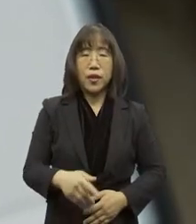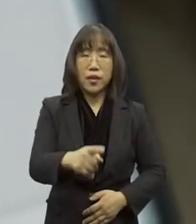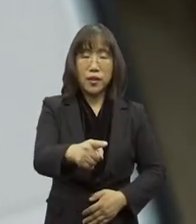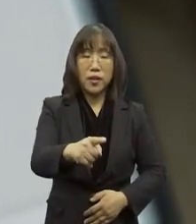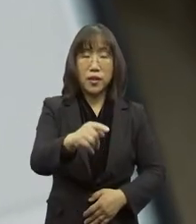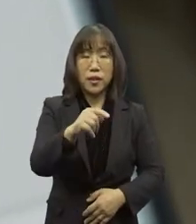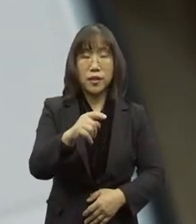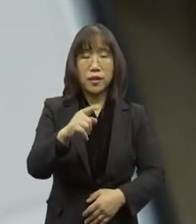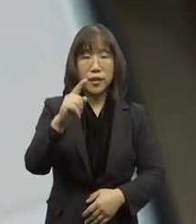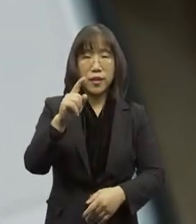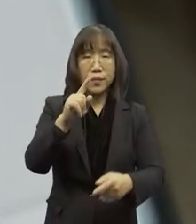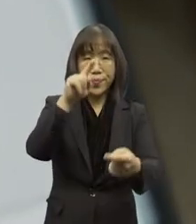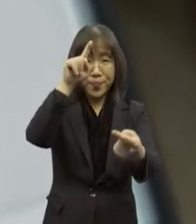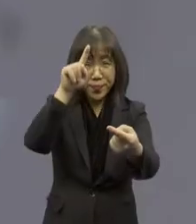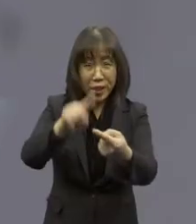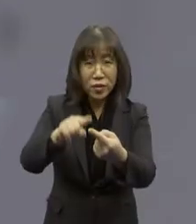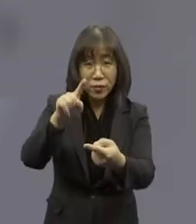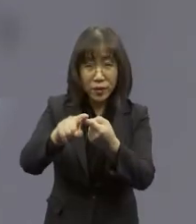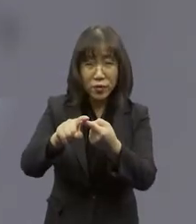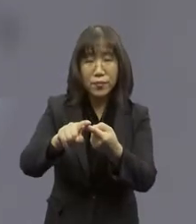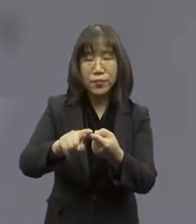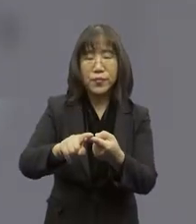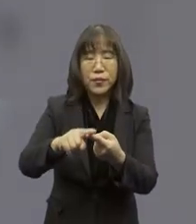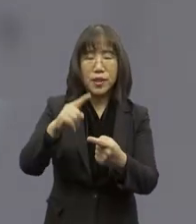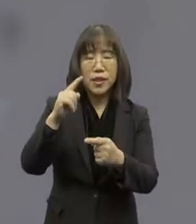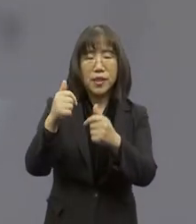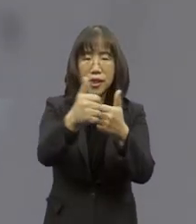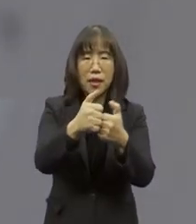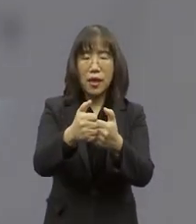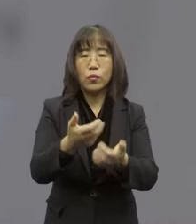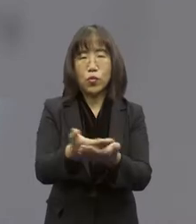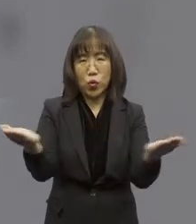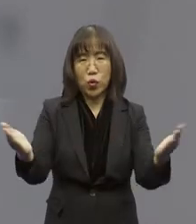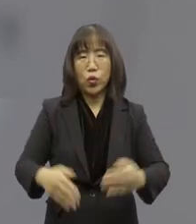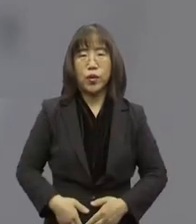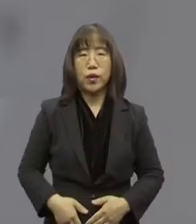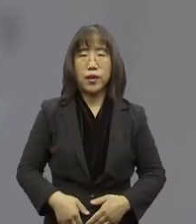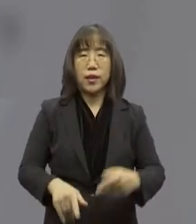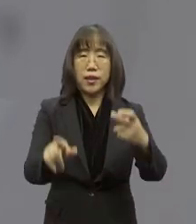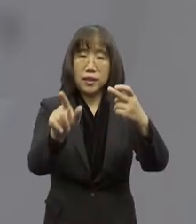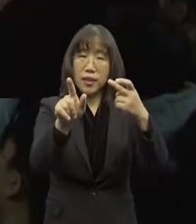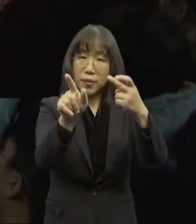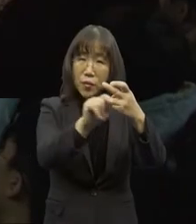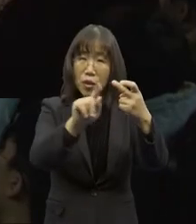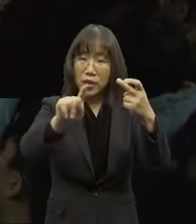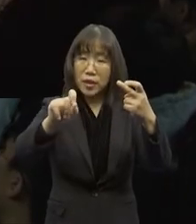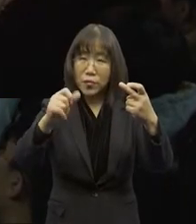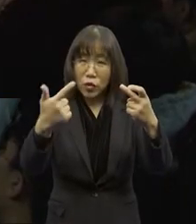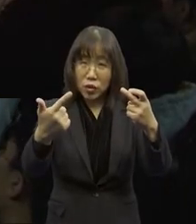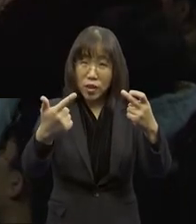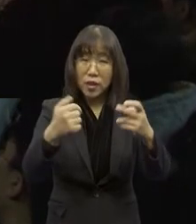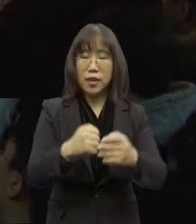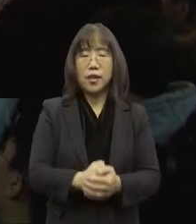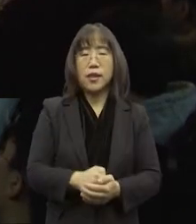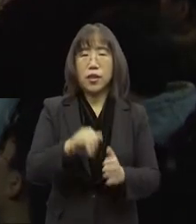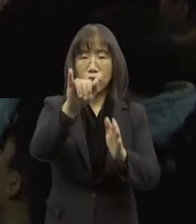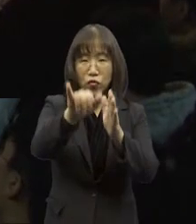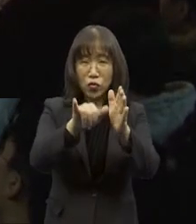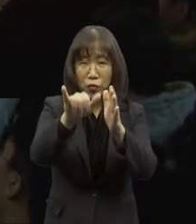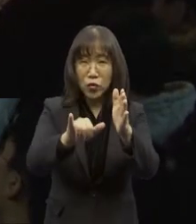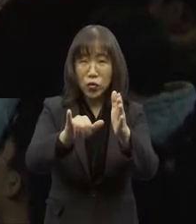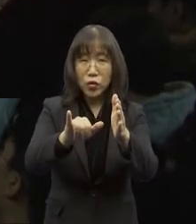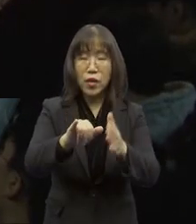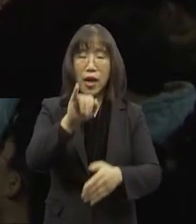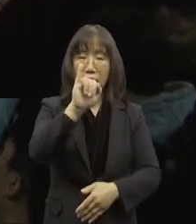수험생과 학부모들을 위한 맞춤형 상담도 진행됩니다. 이어 다음 날인 16일에는 강서구청 유튜브